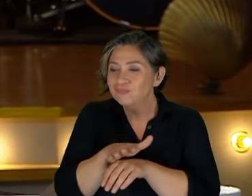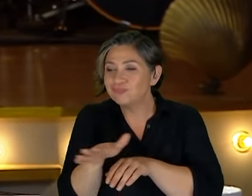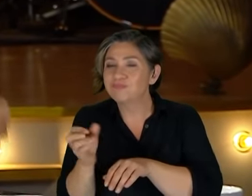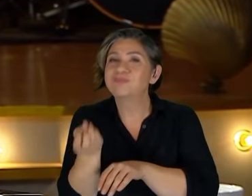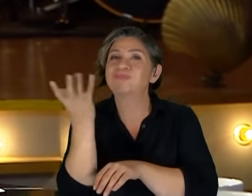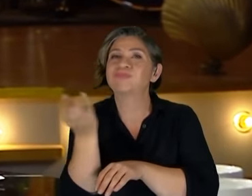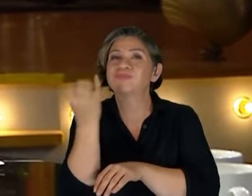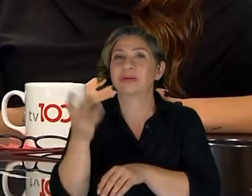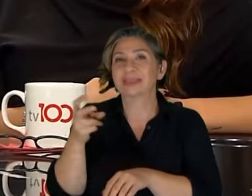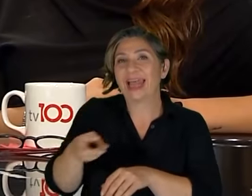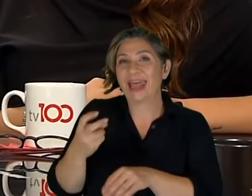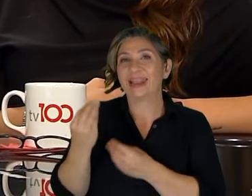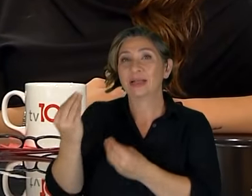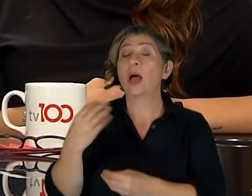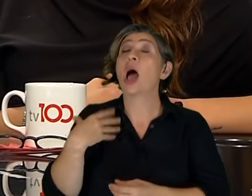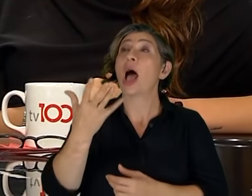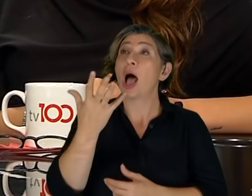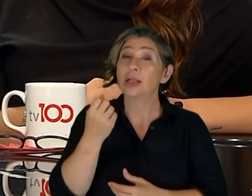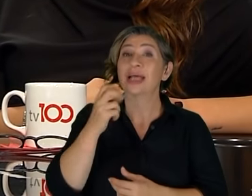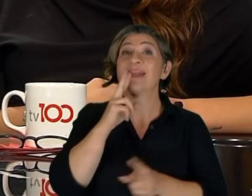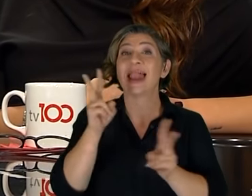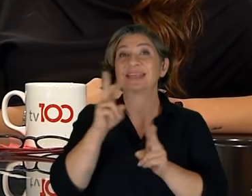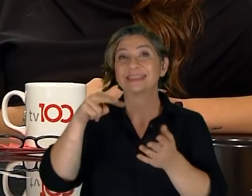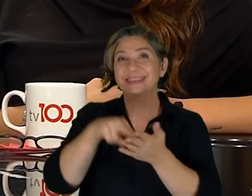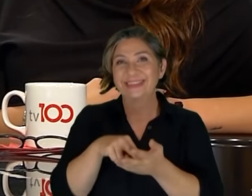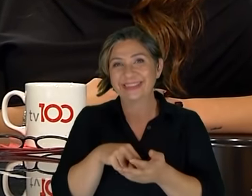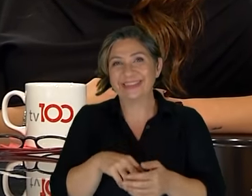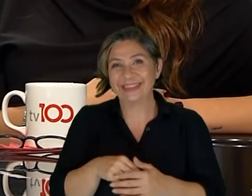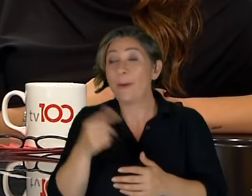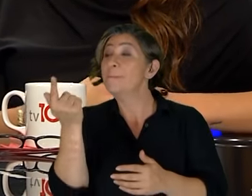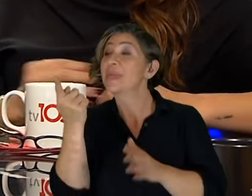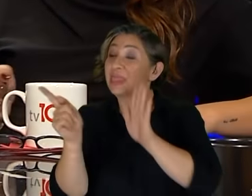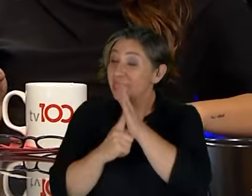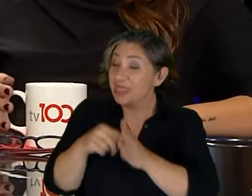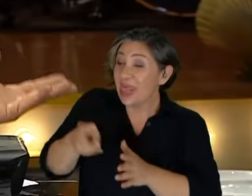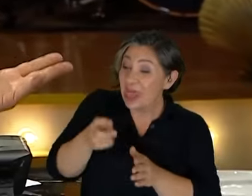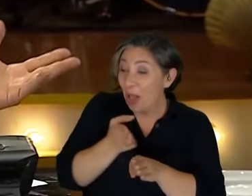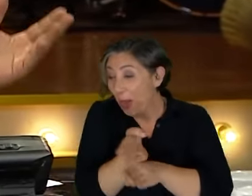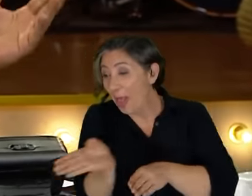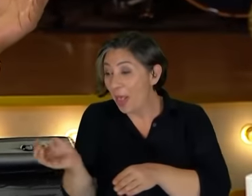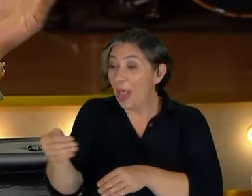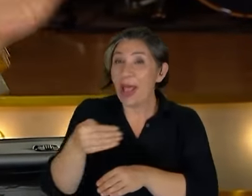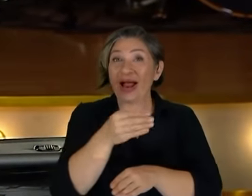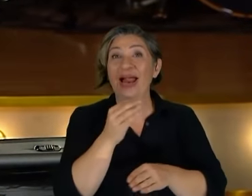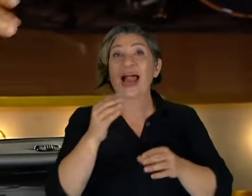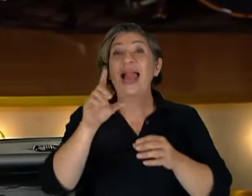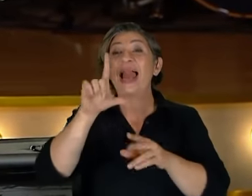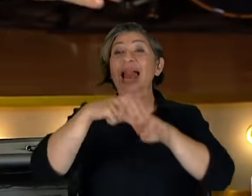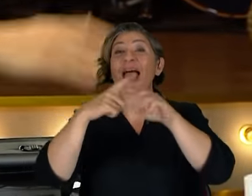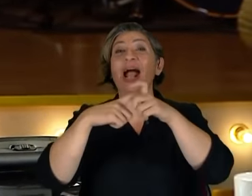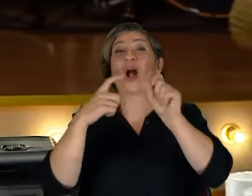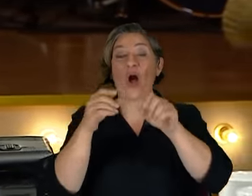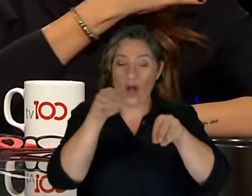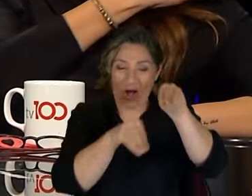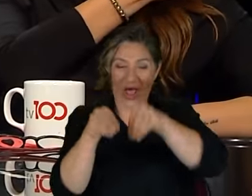tren. Buharlı tren almayı düşündük de. Elektrikli tren. O ara. Yani bir şey tren dedi ki Lego alalım tatlım ya,